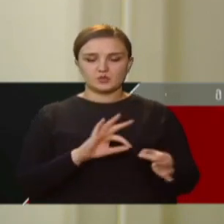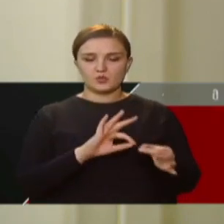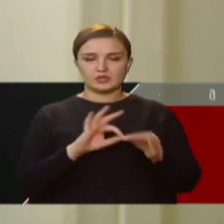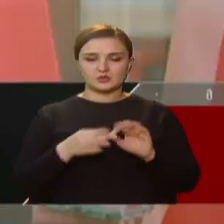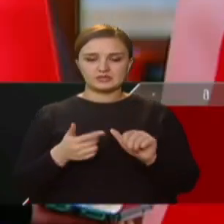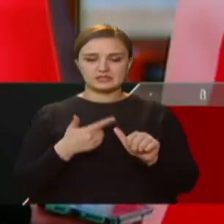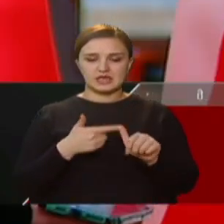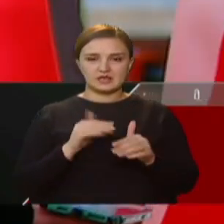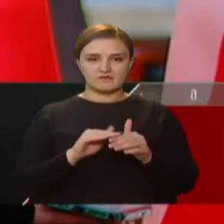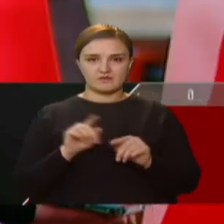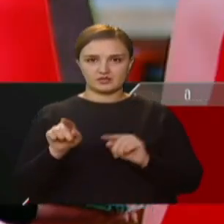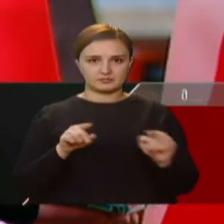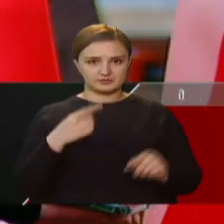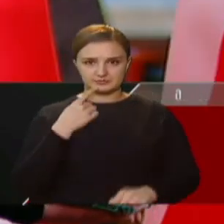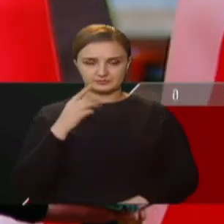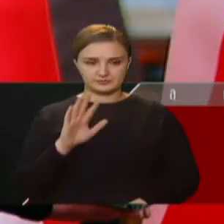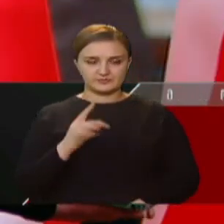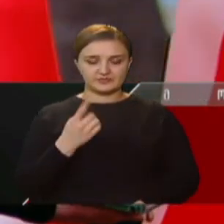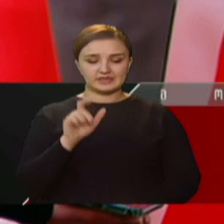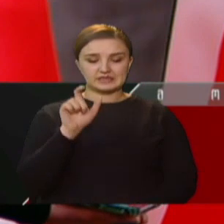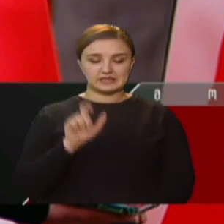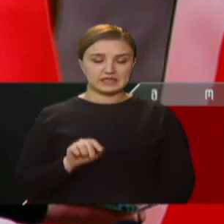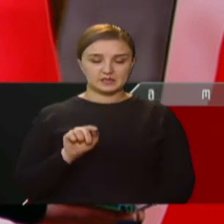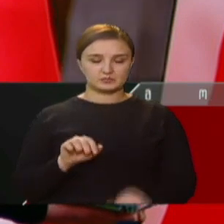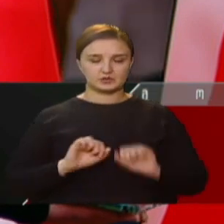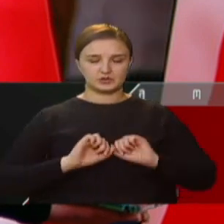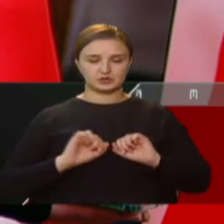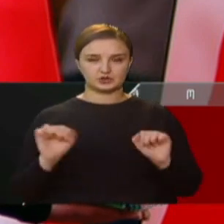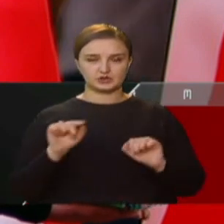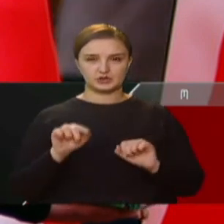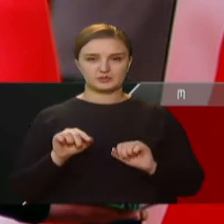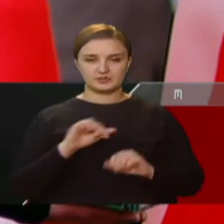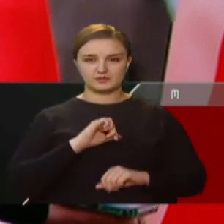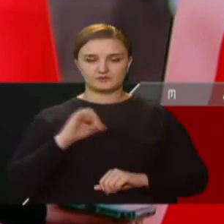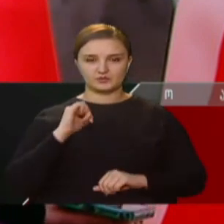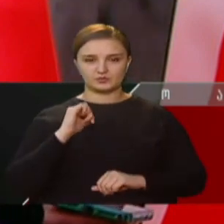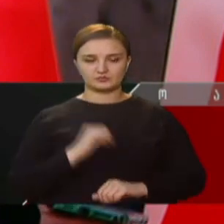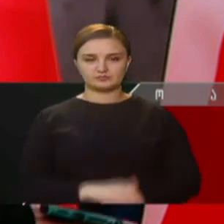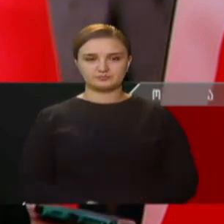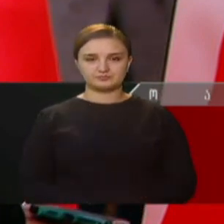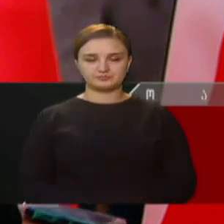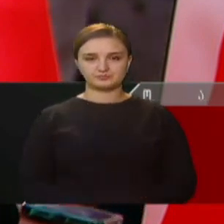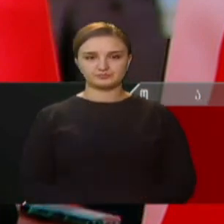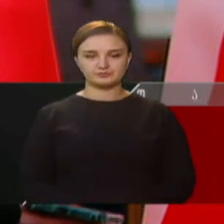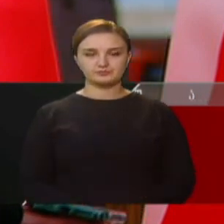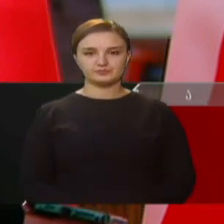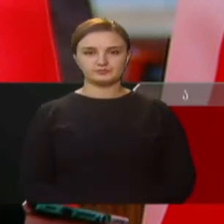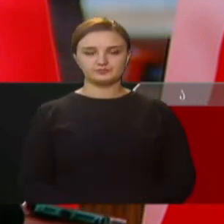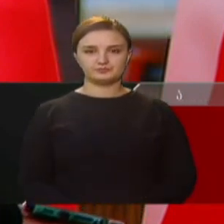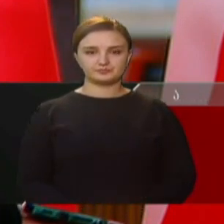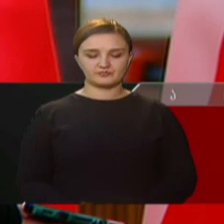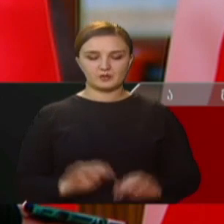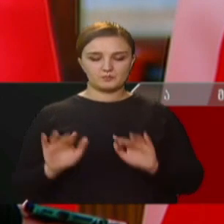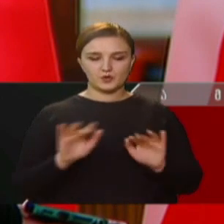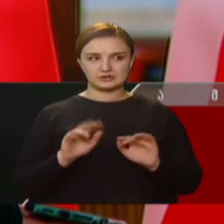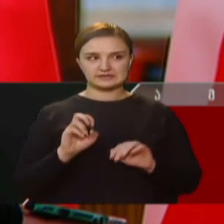სახელმწიფო გვარებზე. თავისთავად ერთი ადამიანი არ შეიძლება თავისთავში განასახიერებდეს იმ ხელა პროცესს, რაც ევროინტეგრაცია არის,